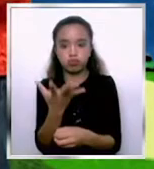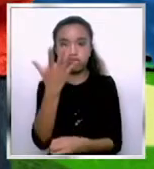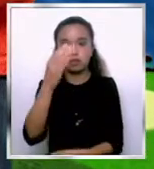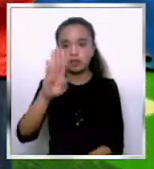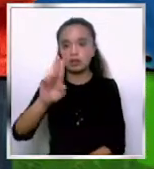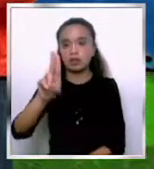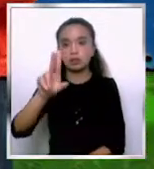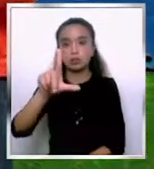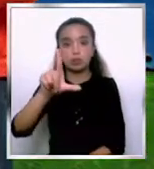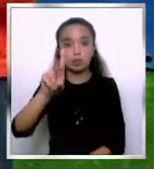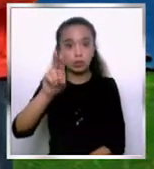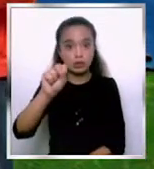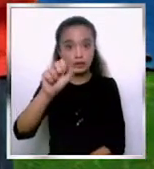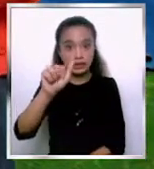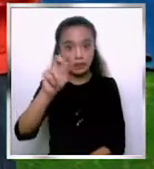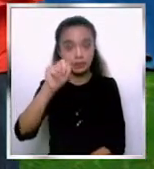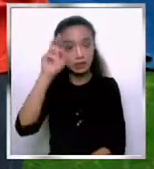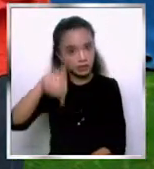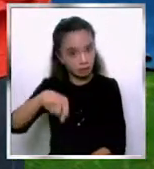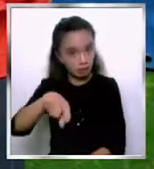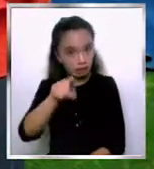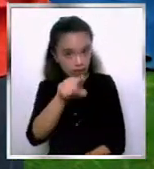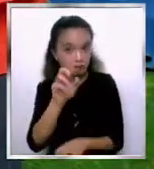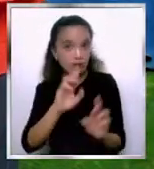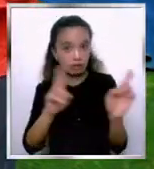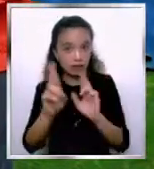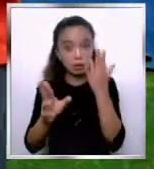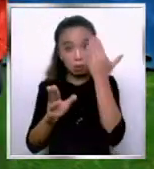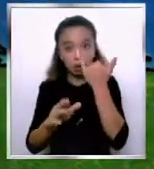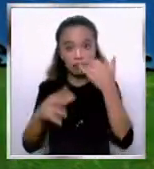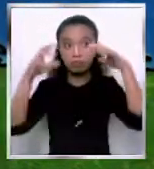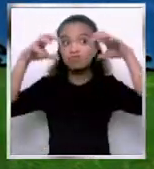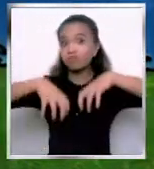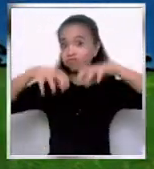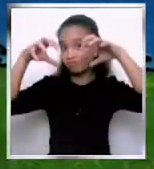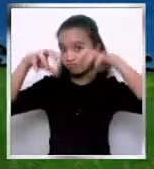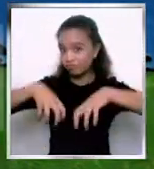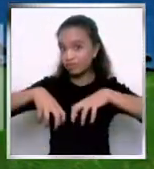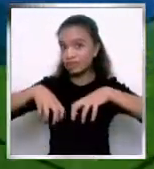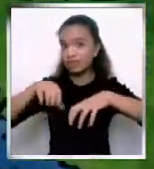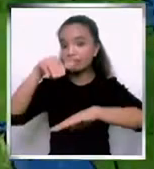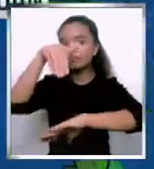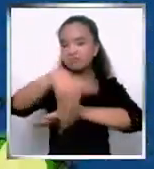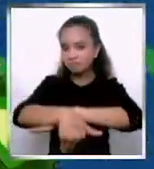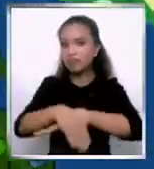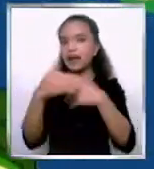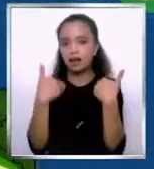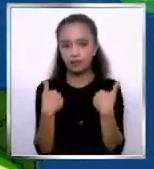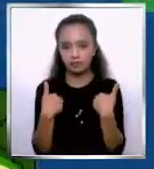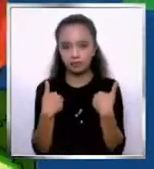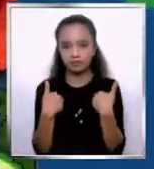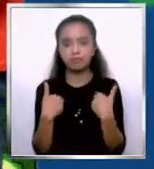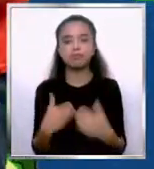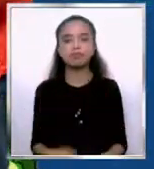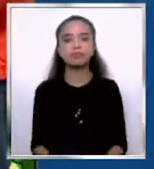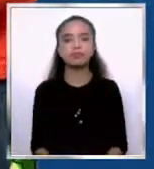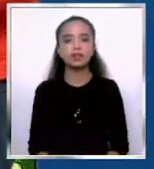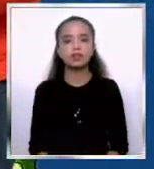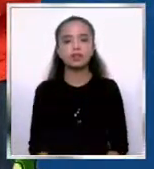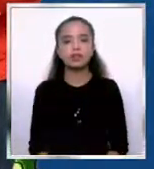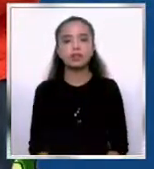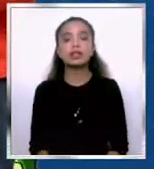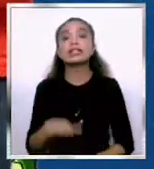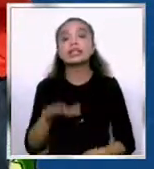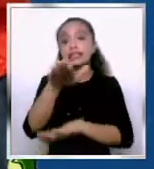ready po ha, dahil may chance ng thunderstorm, lalong-lalo na pagdating sa gabi. Sa hapon din magiging maulan sa Visayas at